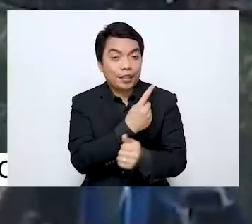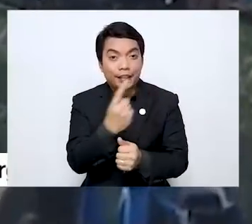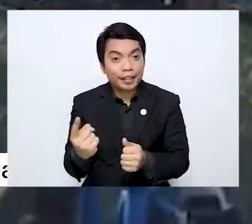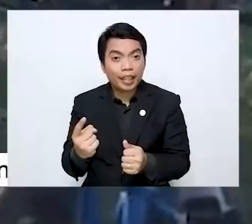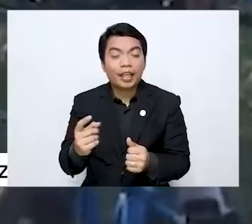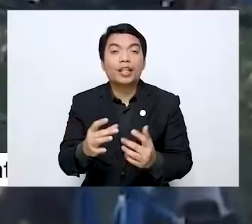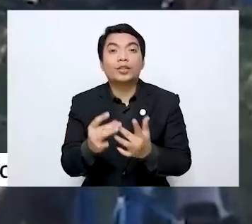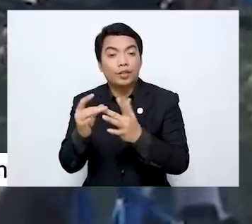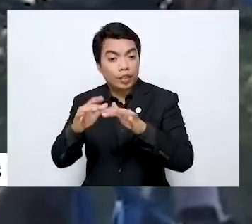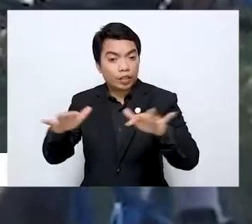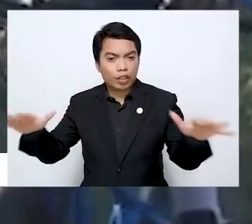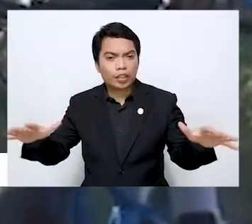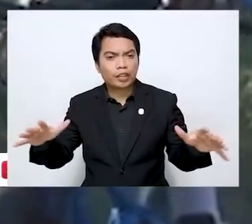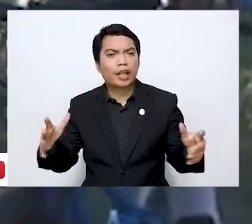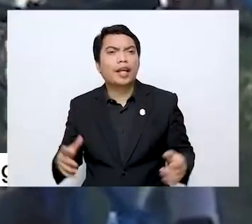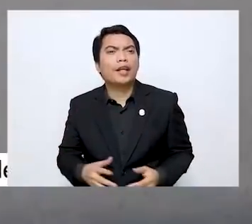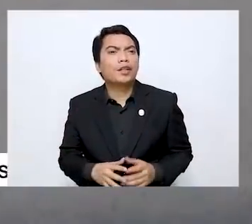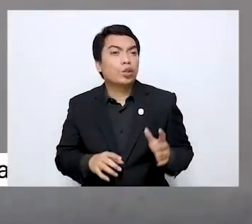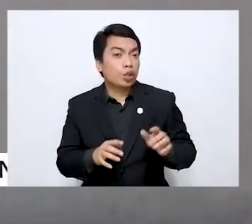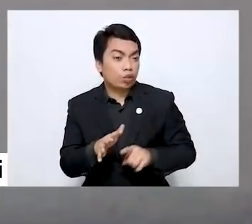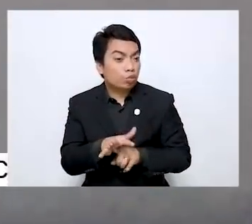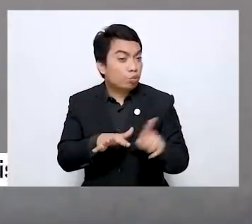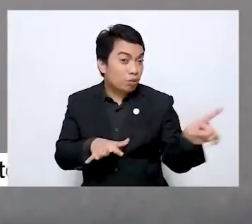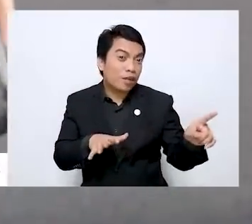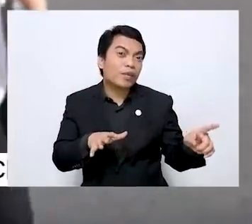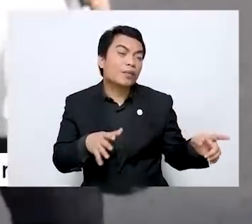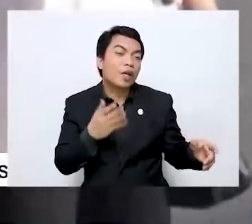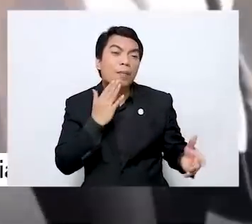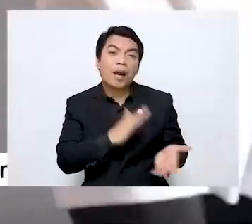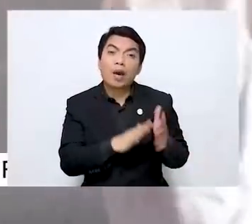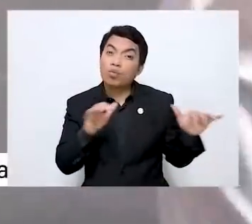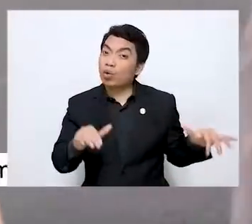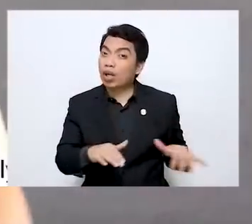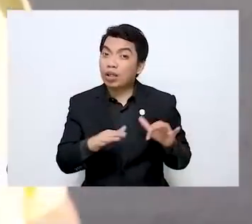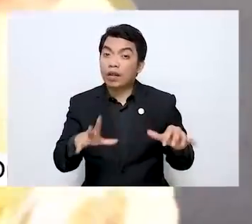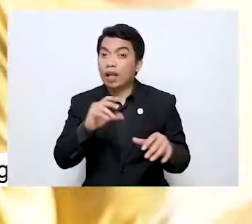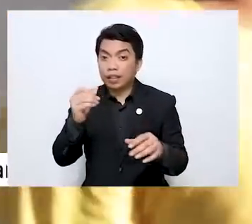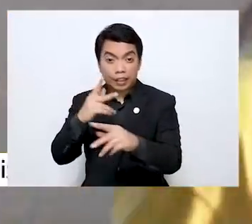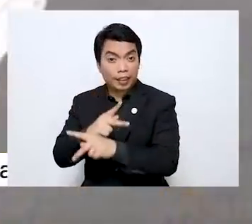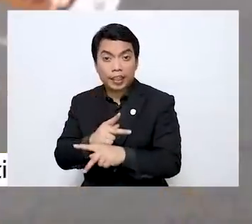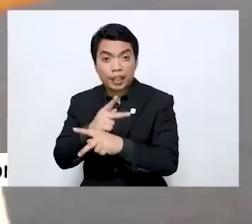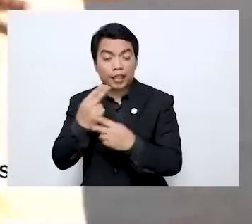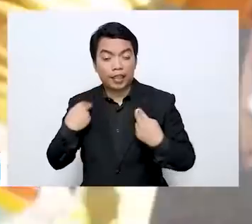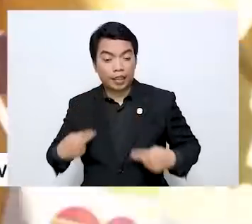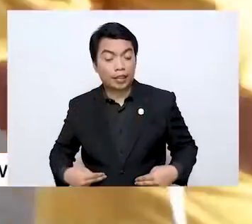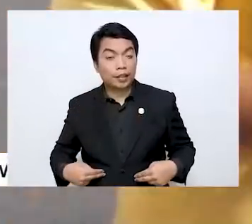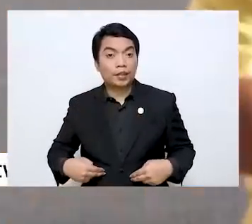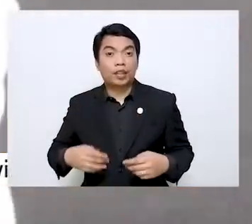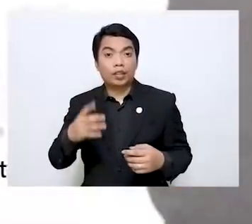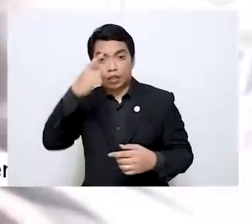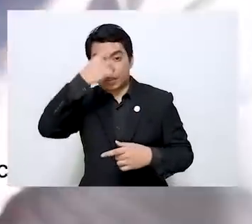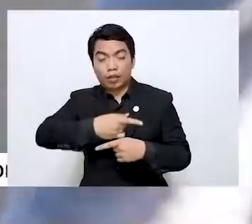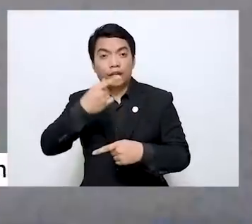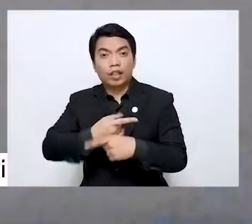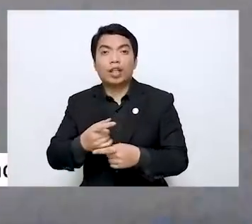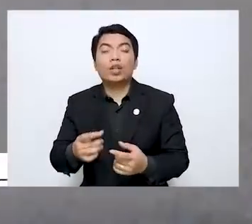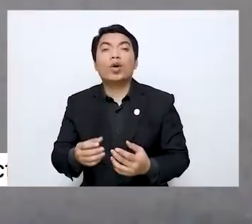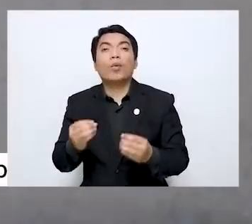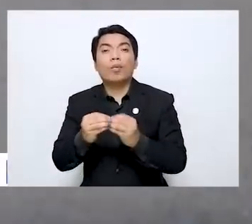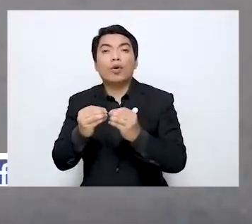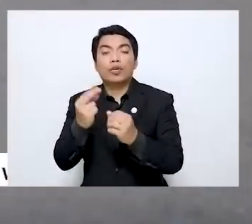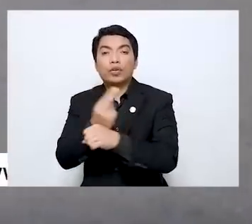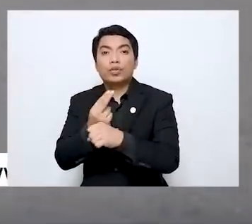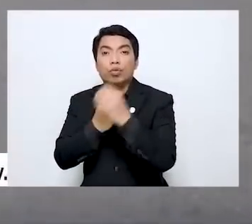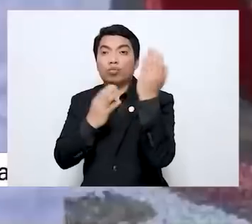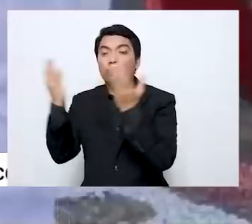mga kabataan ay malayo sa biso at maingatan ang kalusugan ng mga kapatid para magamit din lalo sa paglilingkod sa